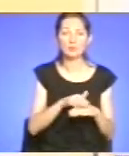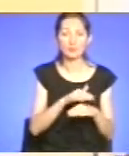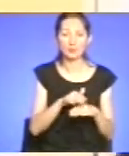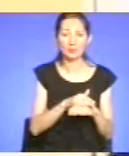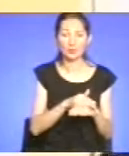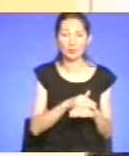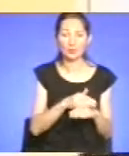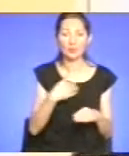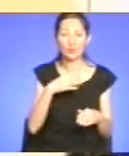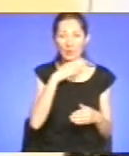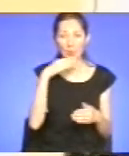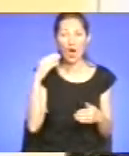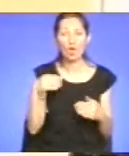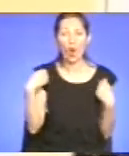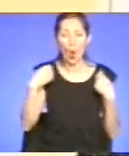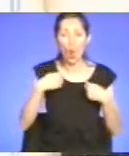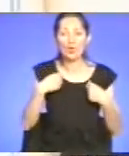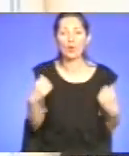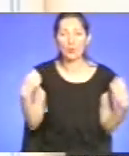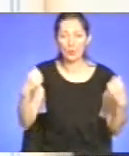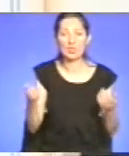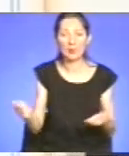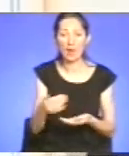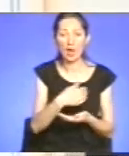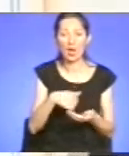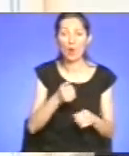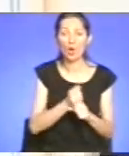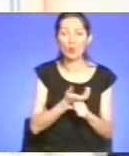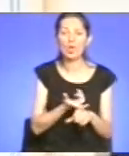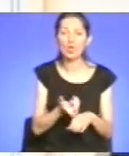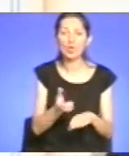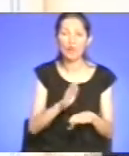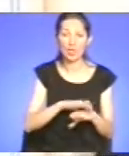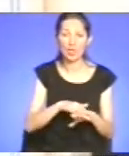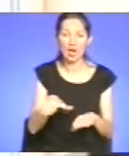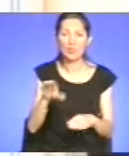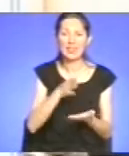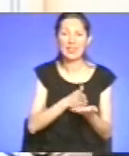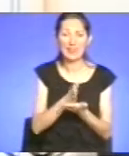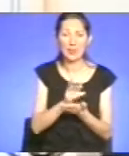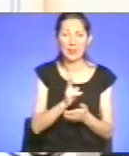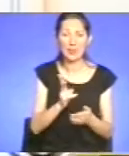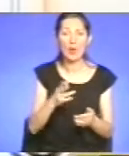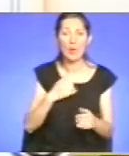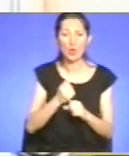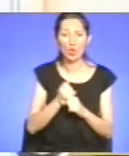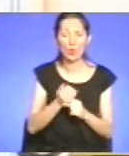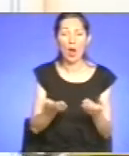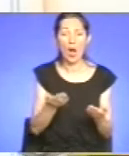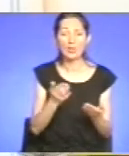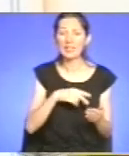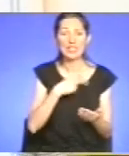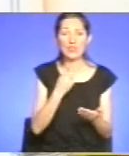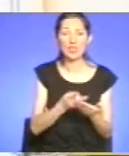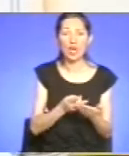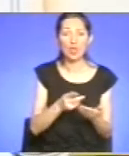гуманітарною. Ми багато одягу збираємо. Робота дуже важка у всіх напрямках, в яких ми працюємо, але